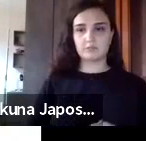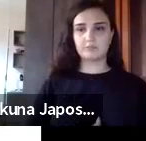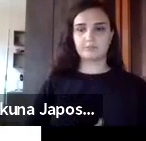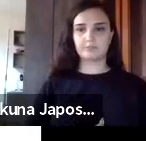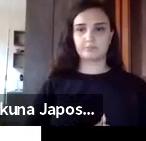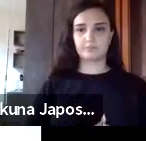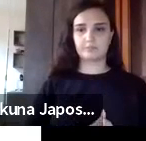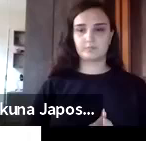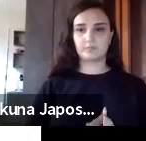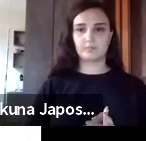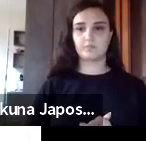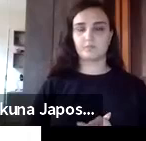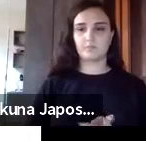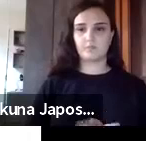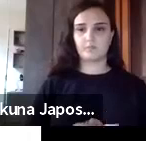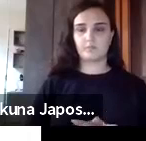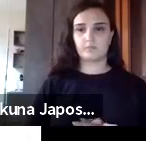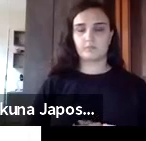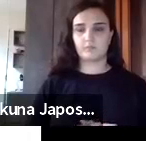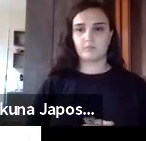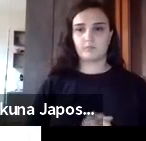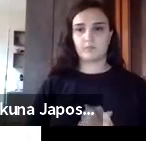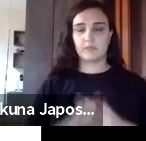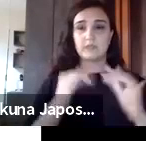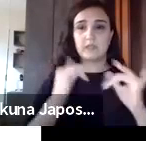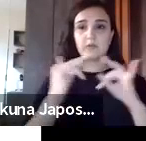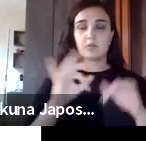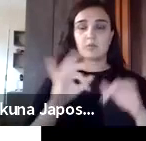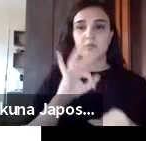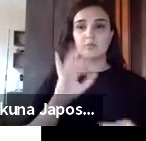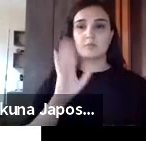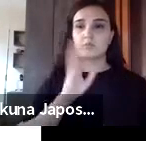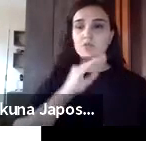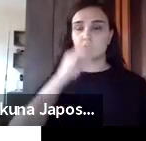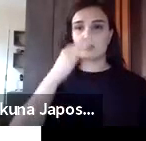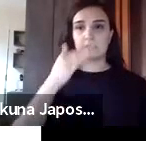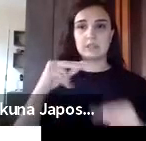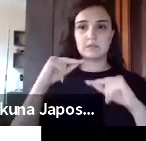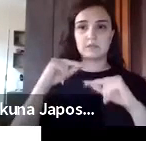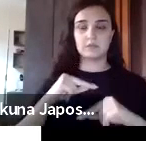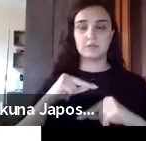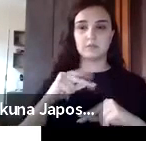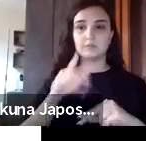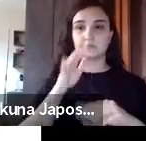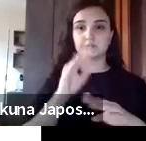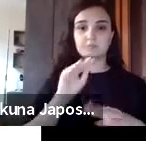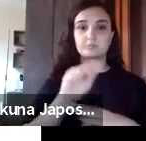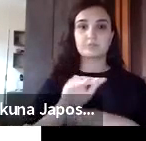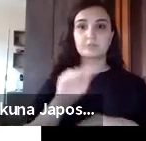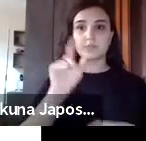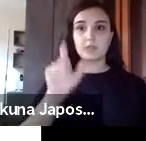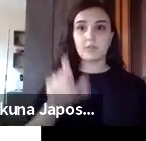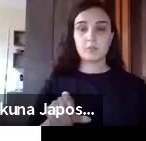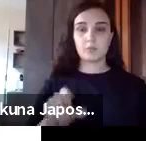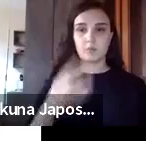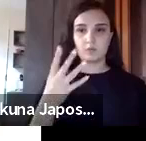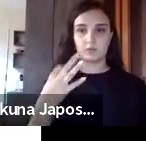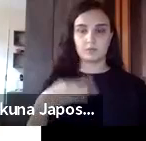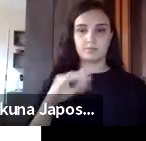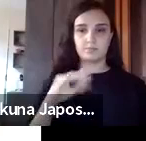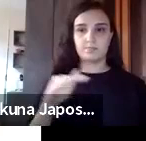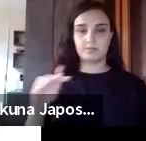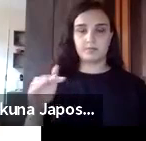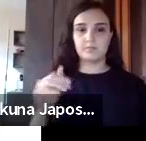რეალურად წარმოიდგინე, ჩვენ ხა საუბრობთ შობლის ტვირთზე და მითუმეტეს როცა 4 შვილი ყავს, ხო, ადამიანს ალბათ